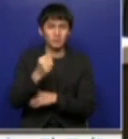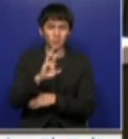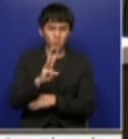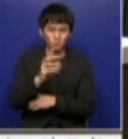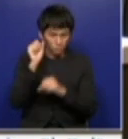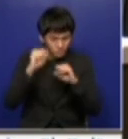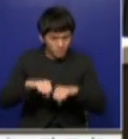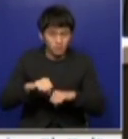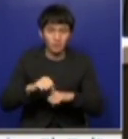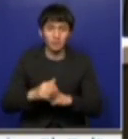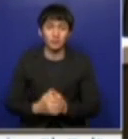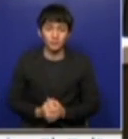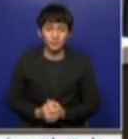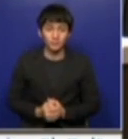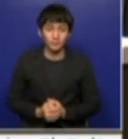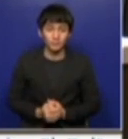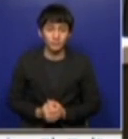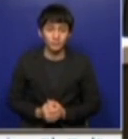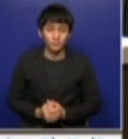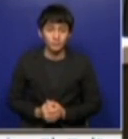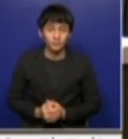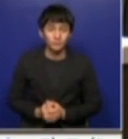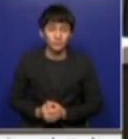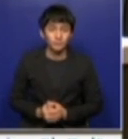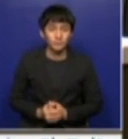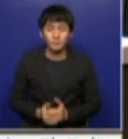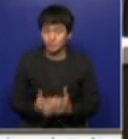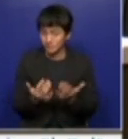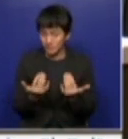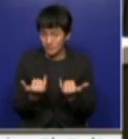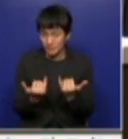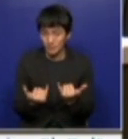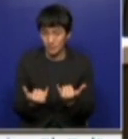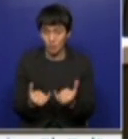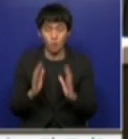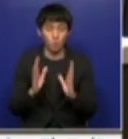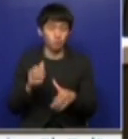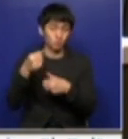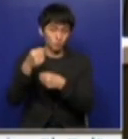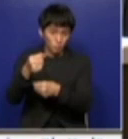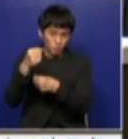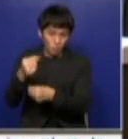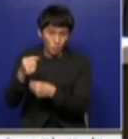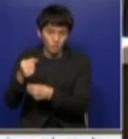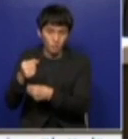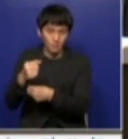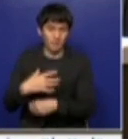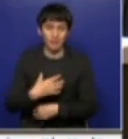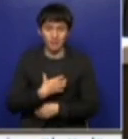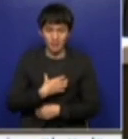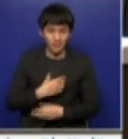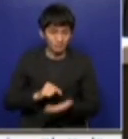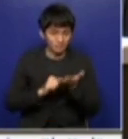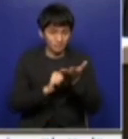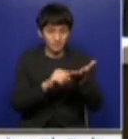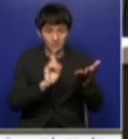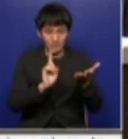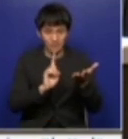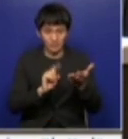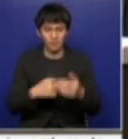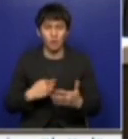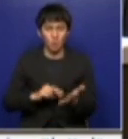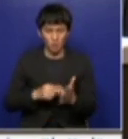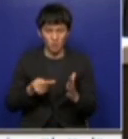ตัดสินใจอย่างนั้นทำได้กรอกกับสิ่งที่ผู้ชุมนุมเรียกร้องเนี่ยเขาไม่ได้พึ่งมาเรียกร้อง